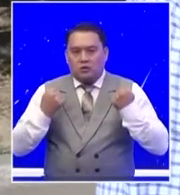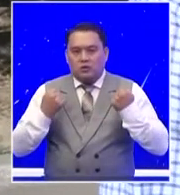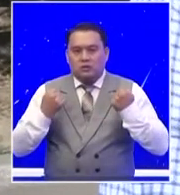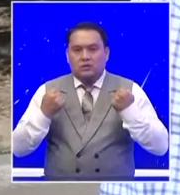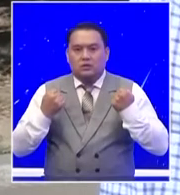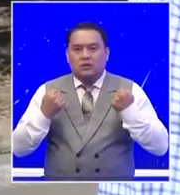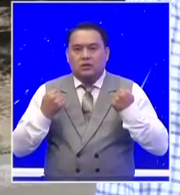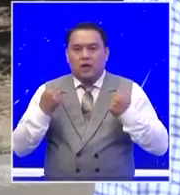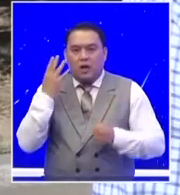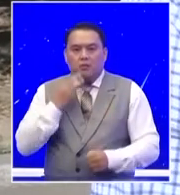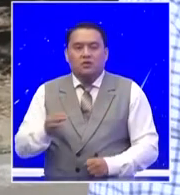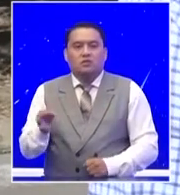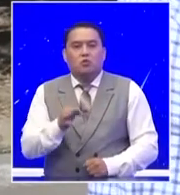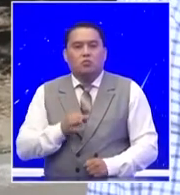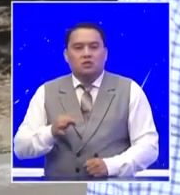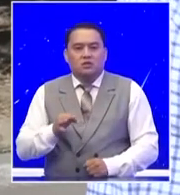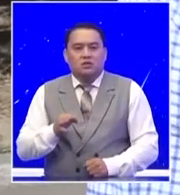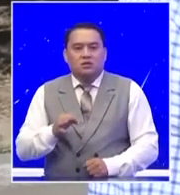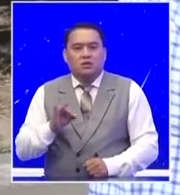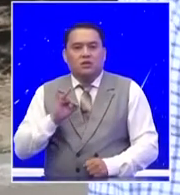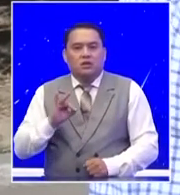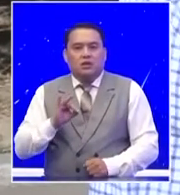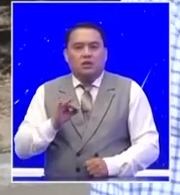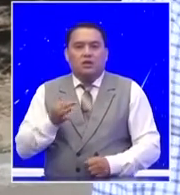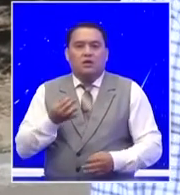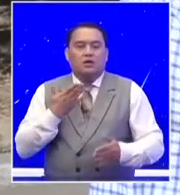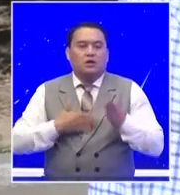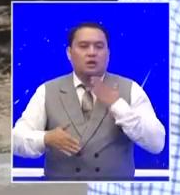культуры Алматинской области. Очень рад.